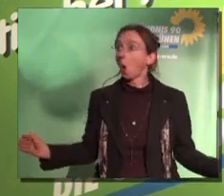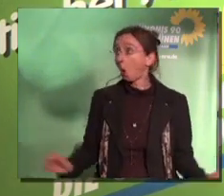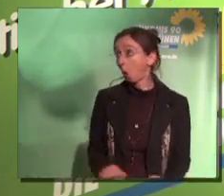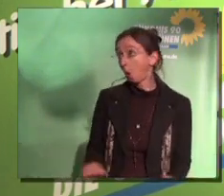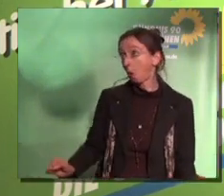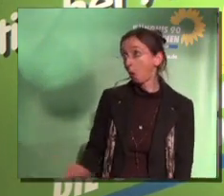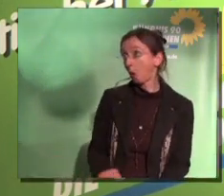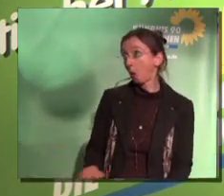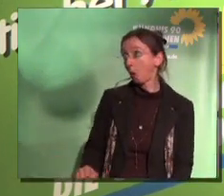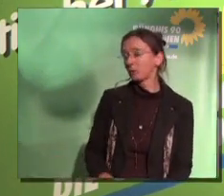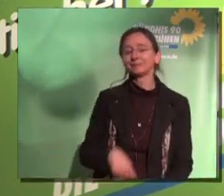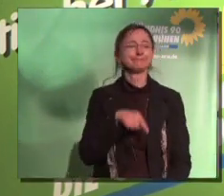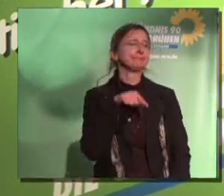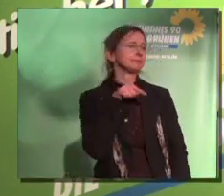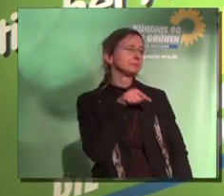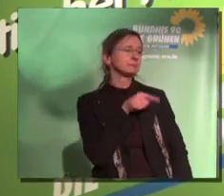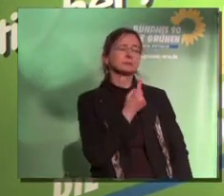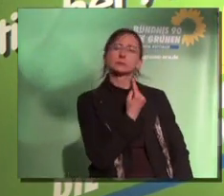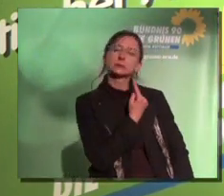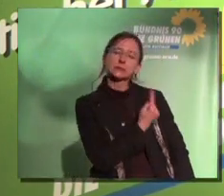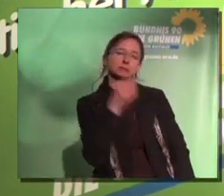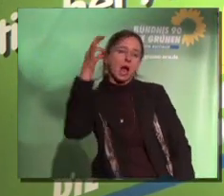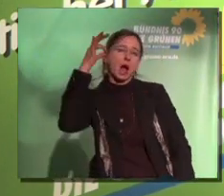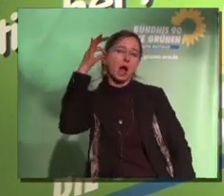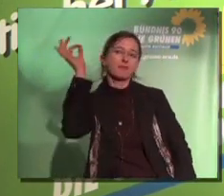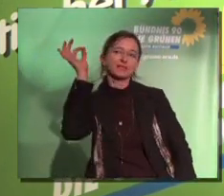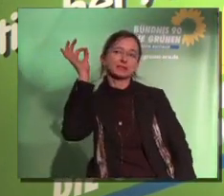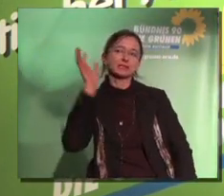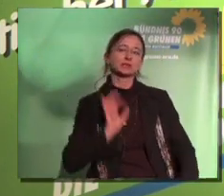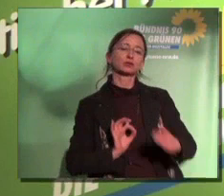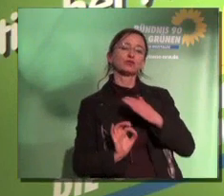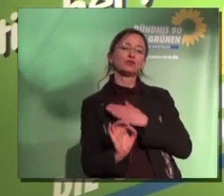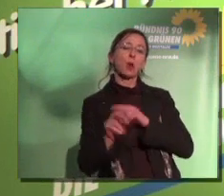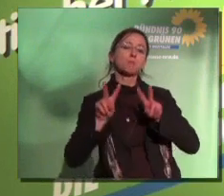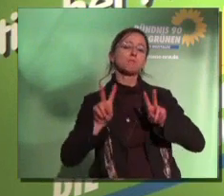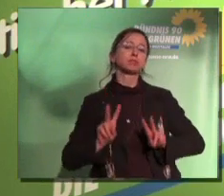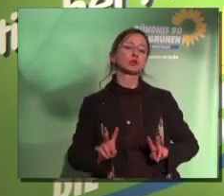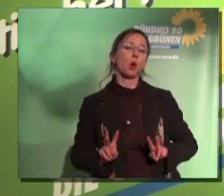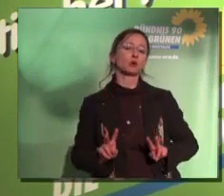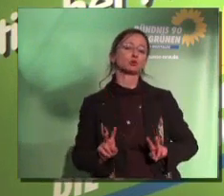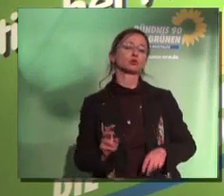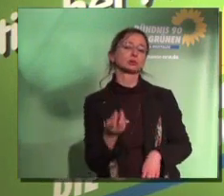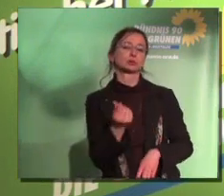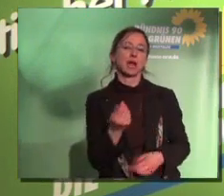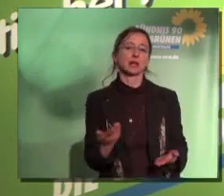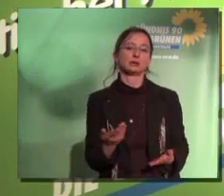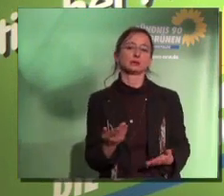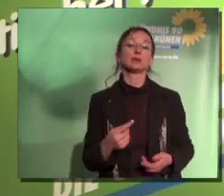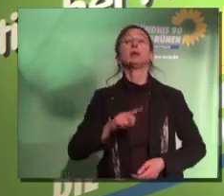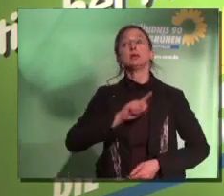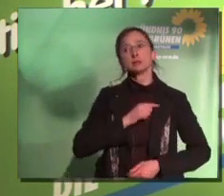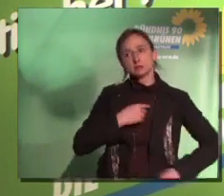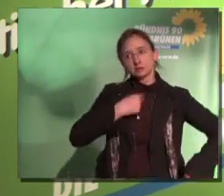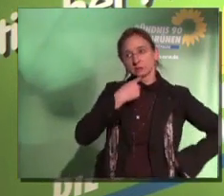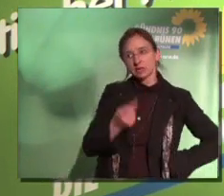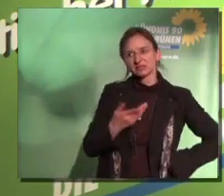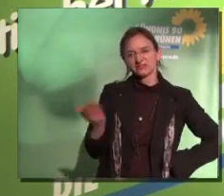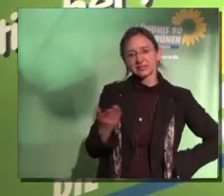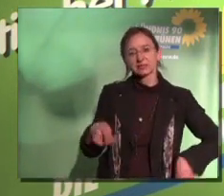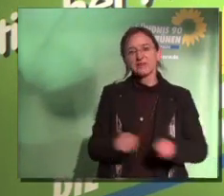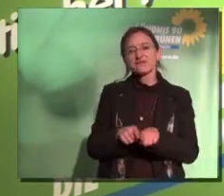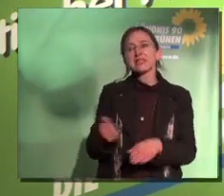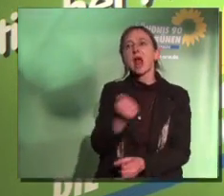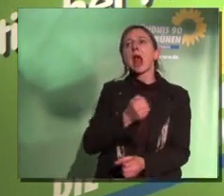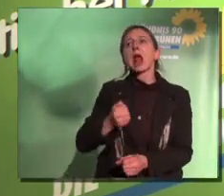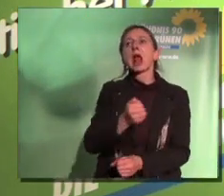des Betreuungsgeldes. Wir sagen ja Herdprämie dazu. Wir Grünen haben ja immer was zu meckern, ne? Und das ist ja